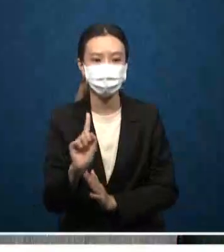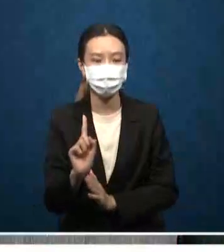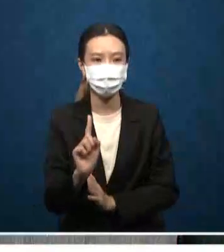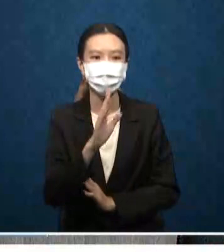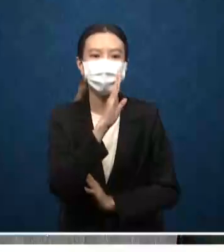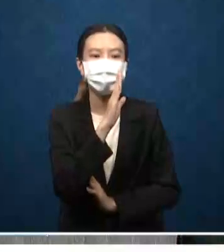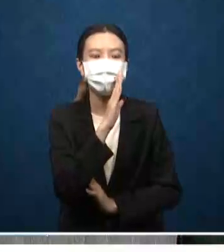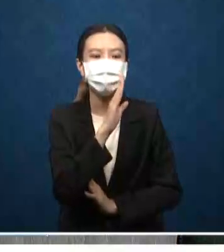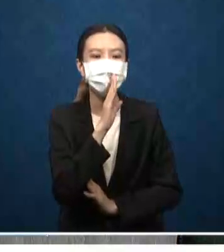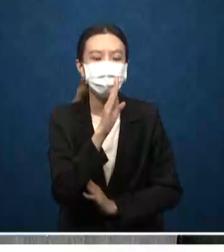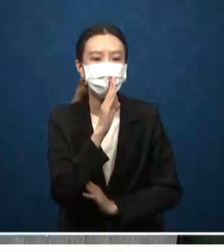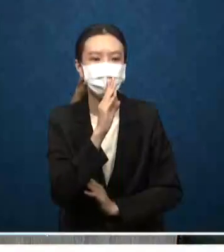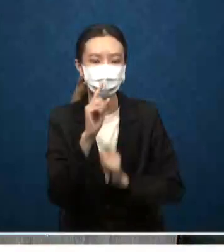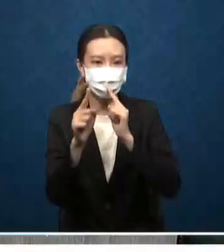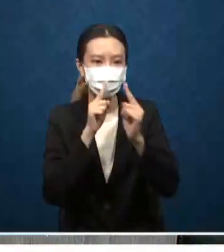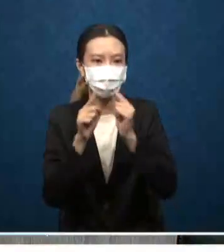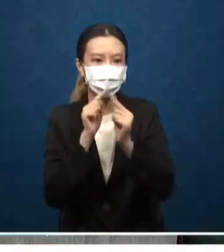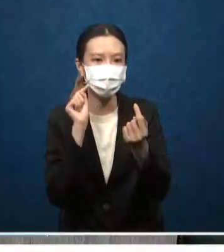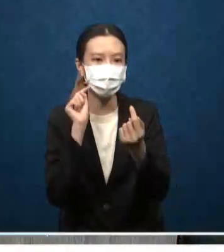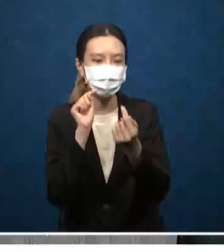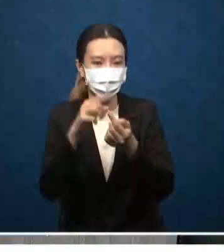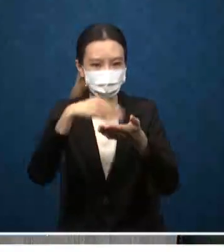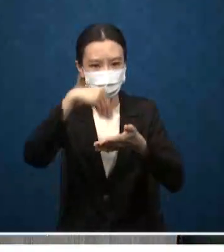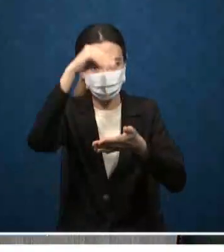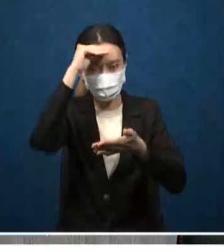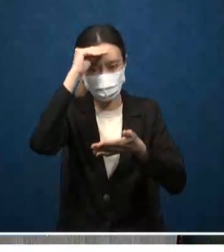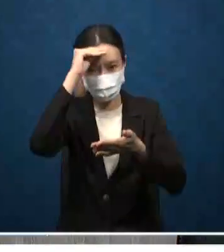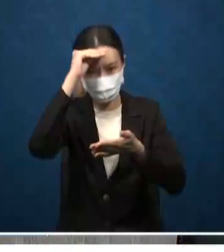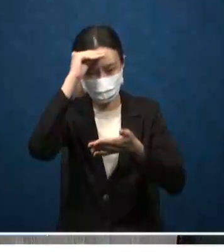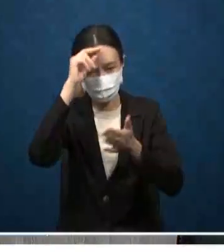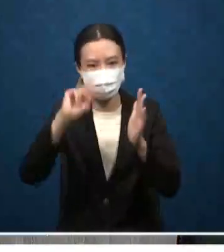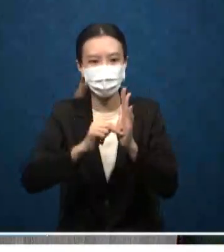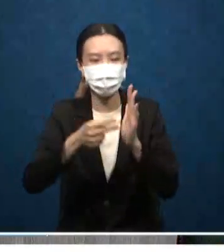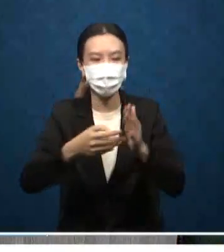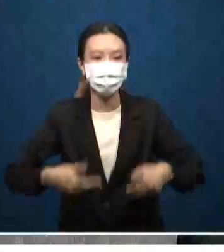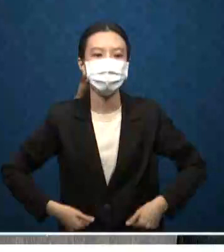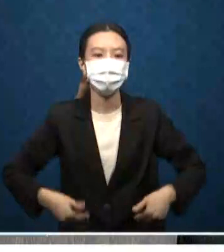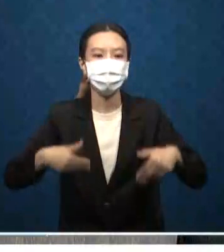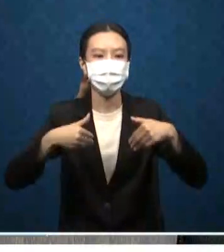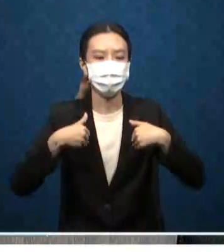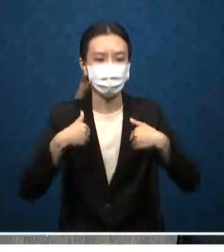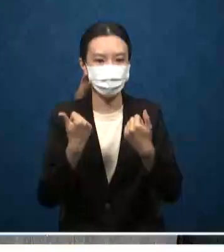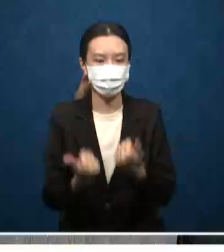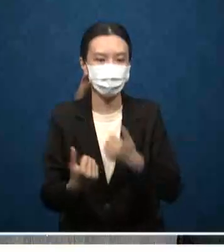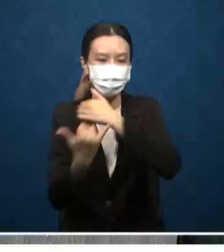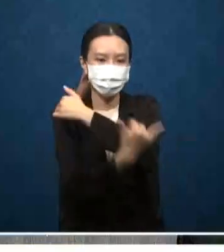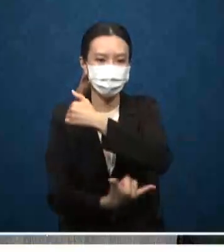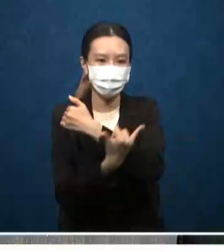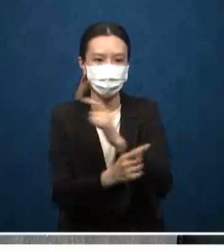คิดว่าถ้าเราพูดถึงการศึกษามันคือชีวิตของคนซึ่งหลายประเทศได้เปลี่ยนแปลงไปแล้ว